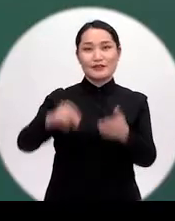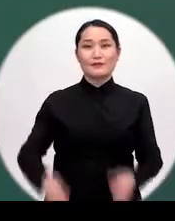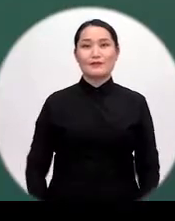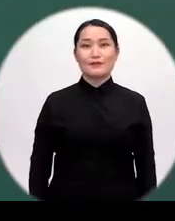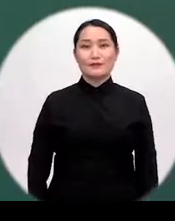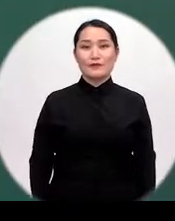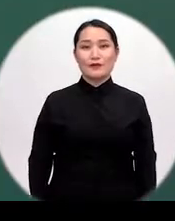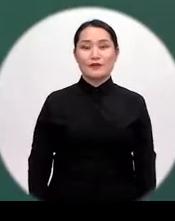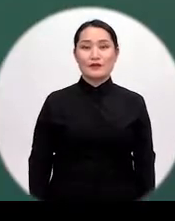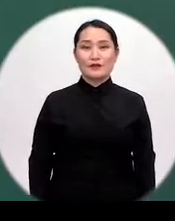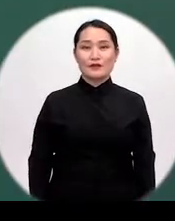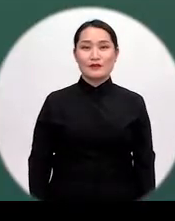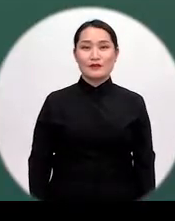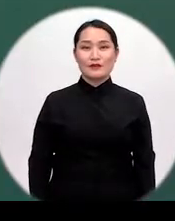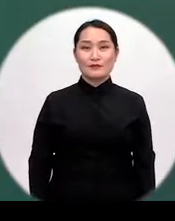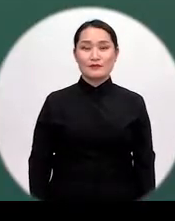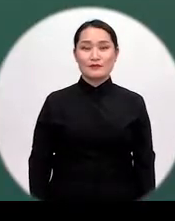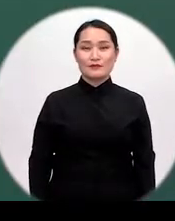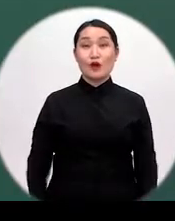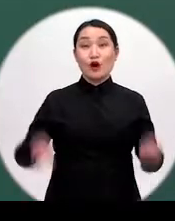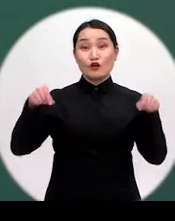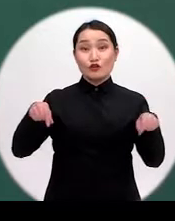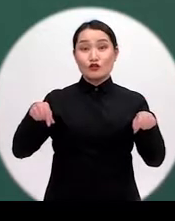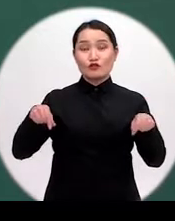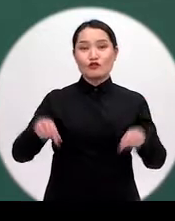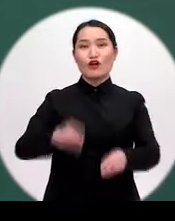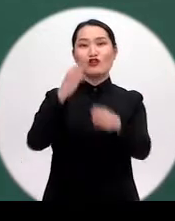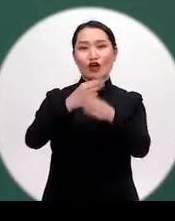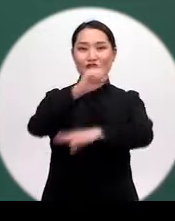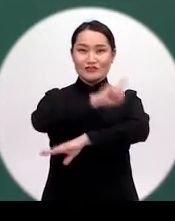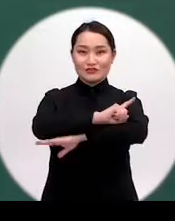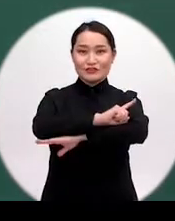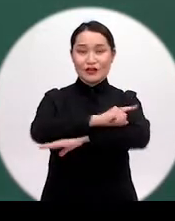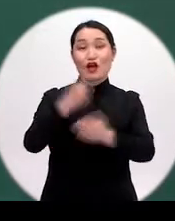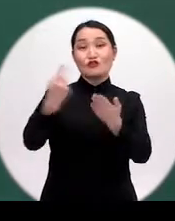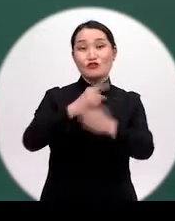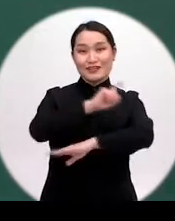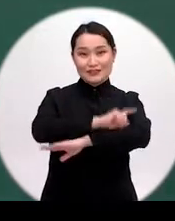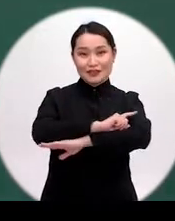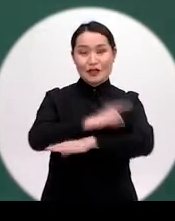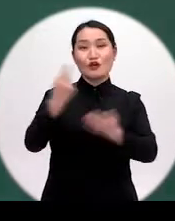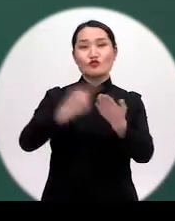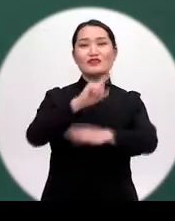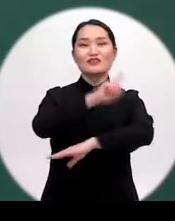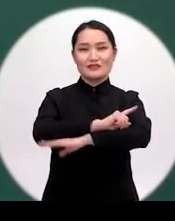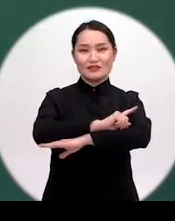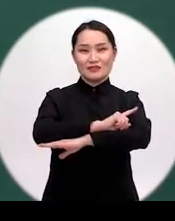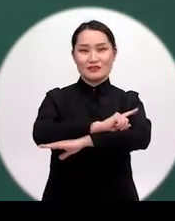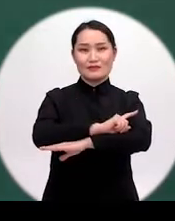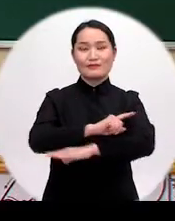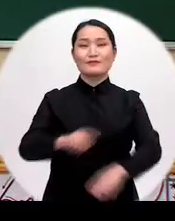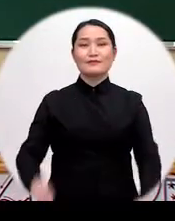ингээд өнөөдөр би 3 цагийн хичээлийг орлоо. Математик, зургийн хичээл, зургийн